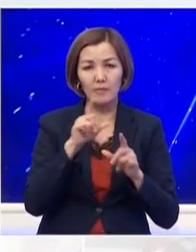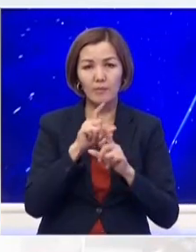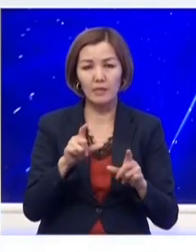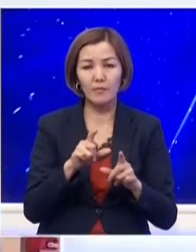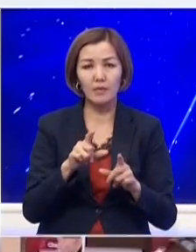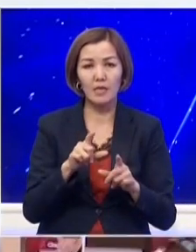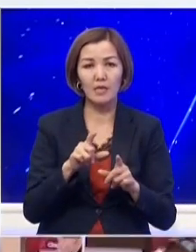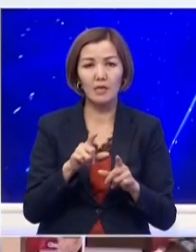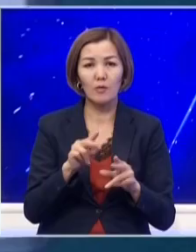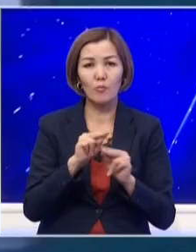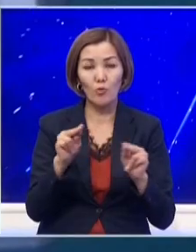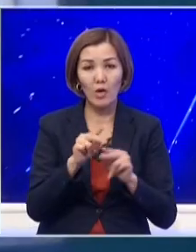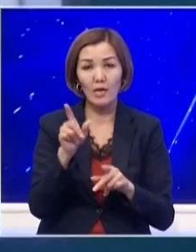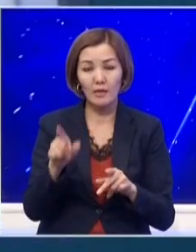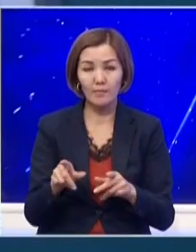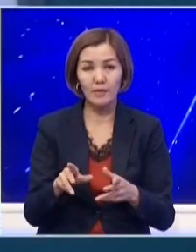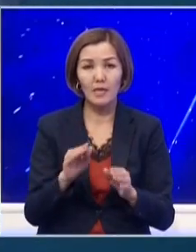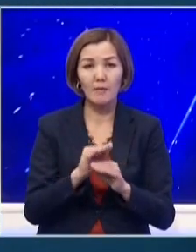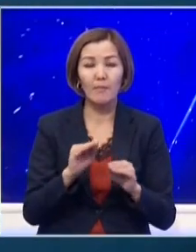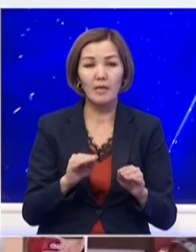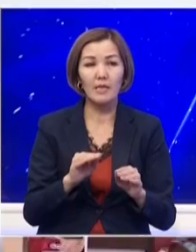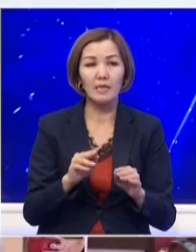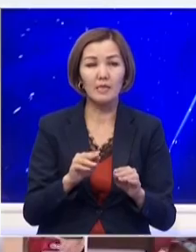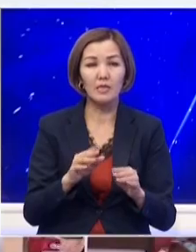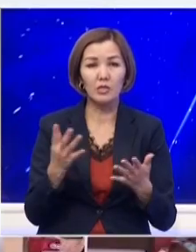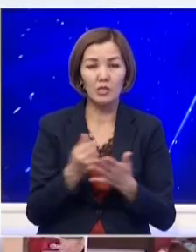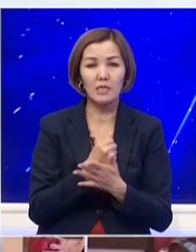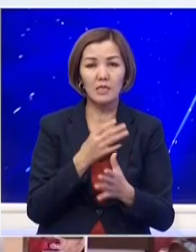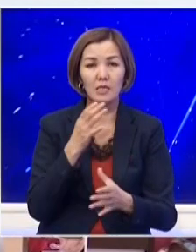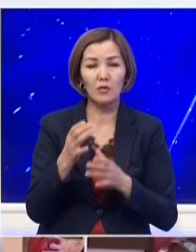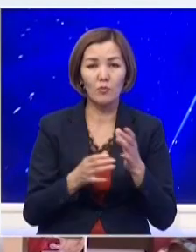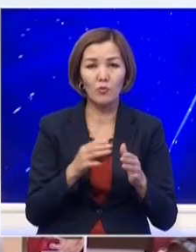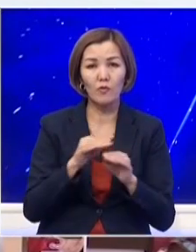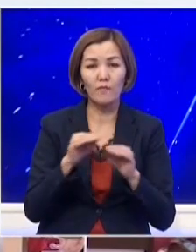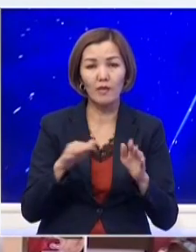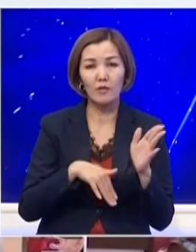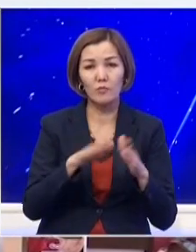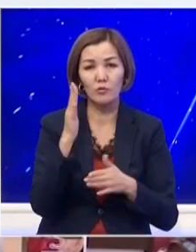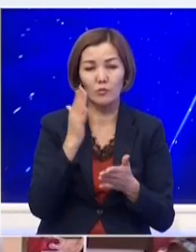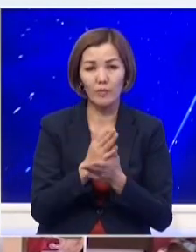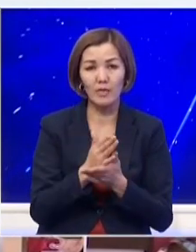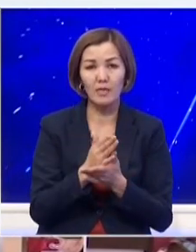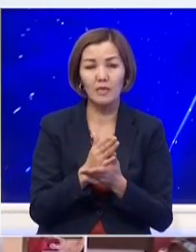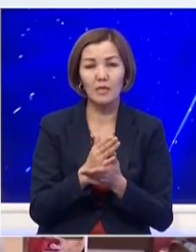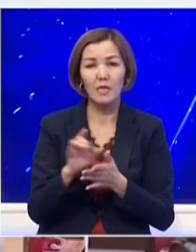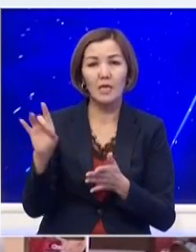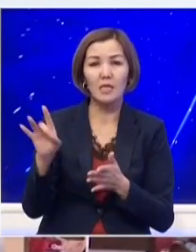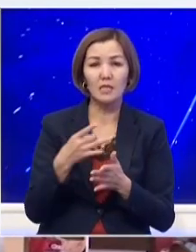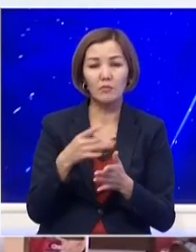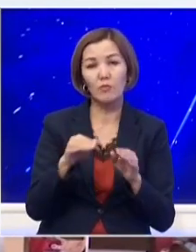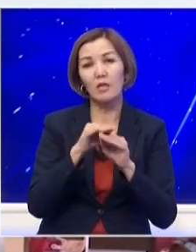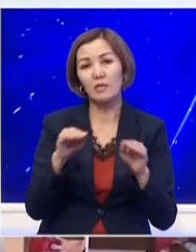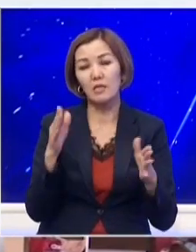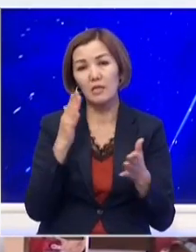қыл қобыздан дәріс береді. Балаларымыздың жетістігі әрине халықаралық деңгейде, сосын кейін республикалық